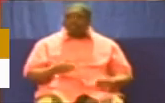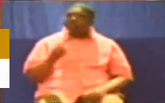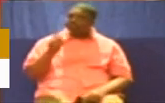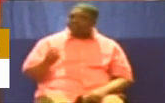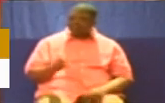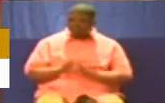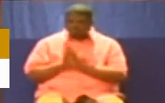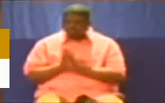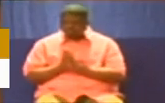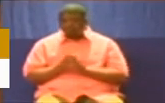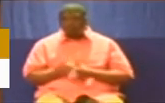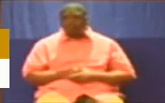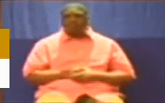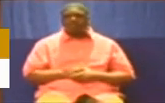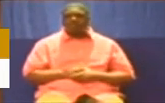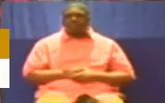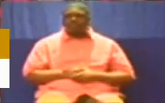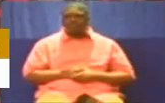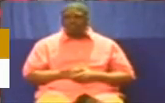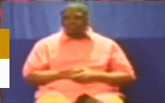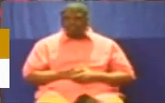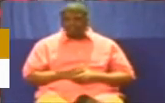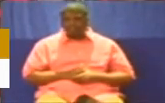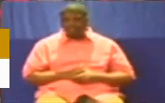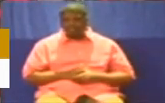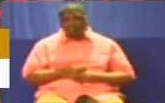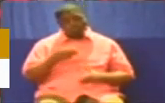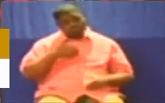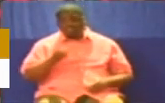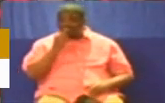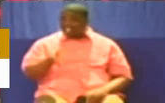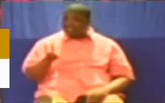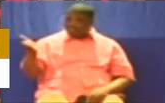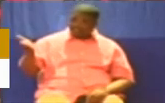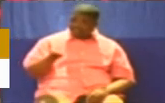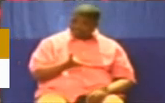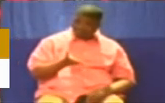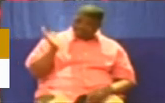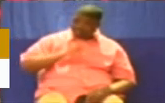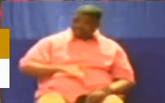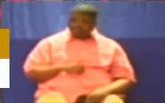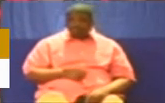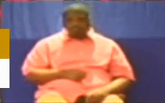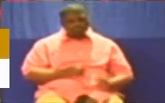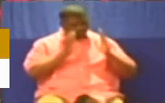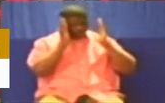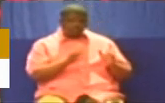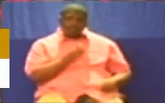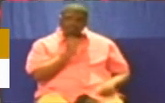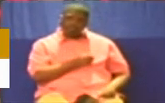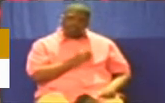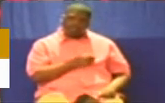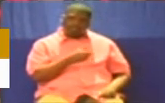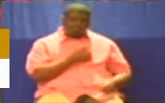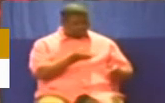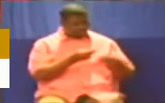Mheshimiwa, nashukuru sana. Taarifa Mheshimiwa Speaker. Mheshimiwa Waziri, malizia. Mheshimiwa Speaker, mimi nilipewa